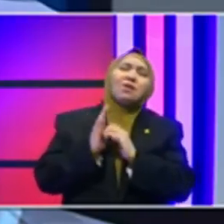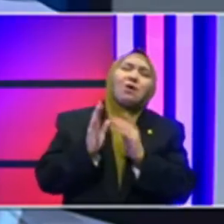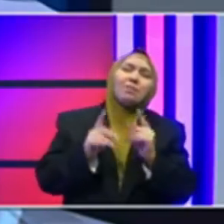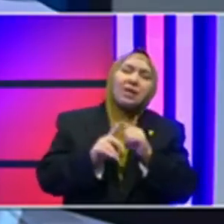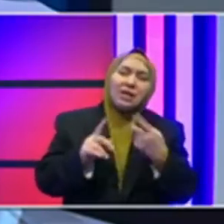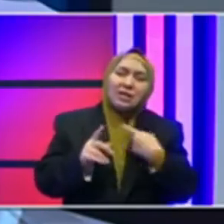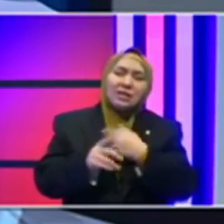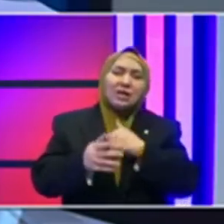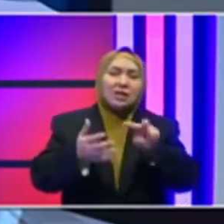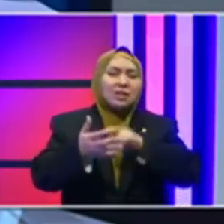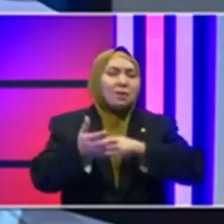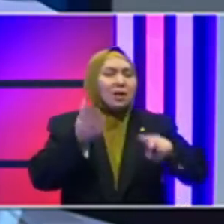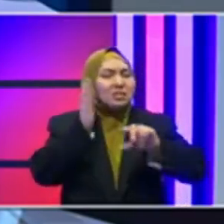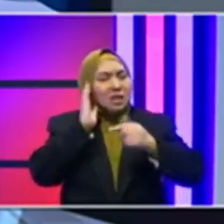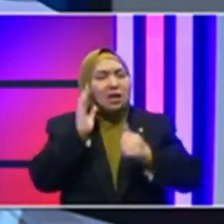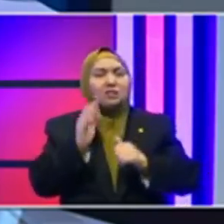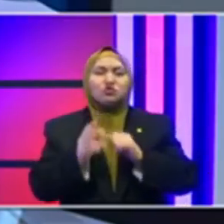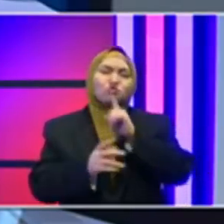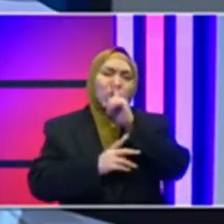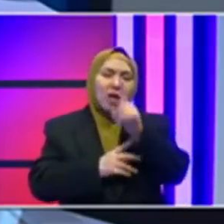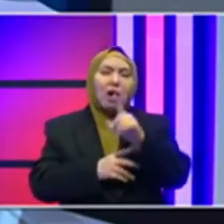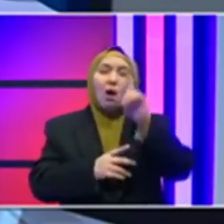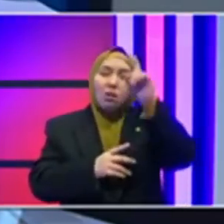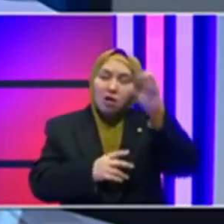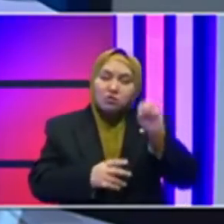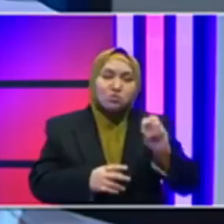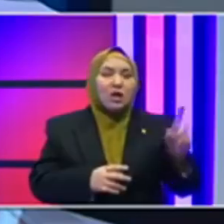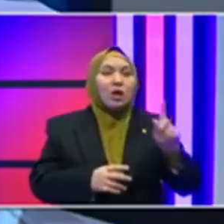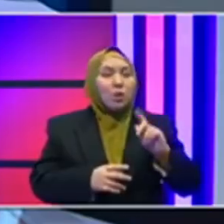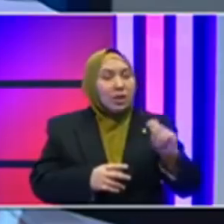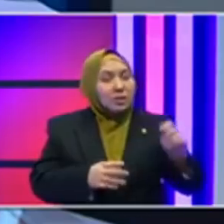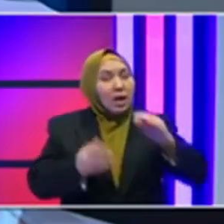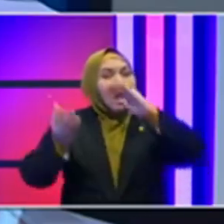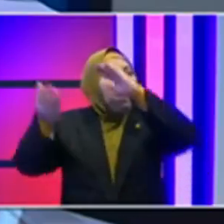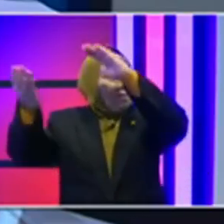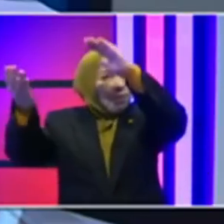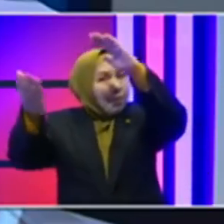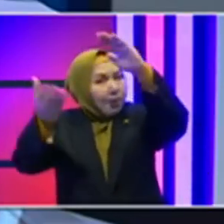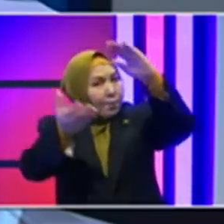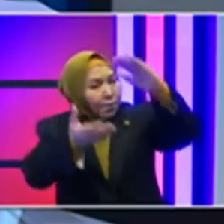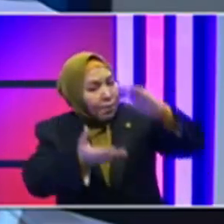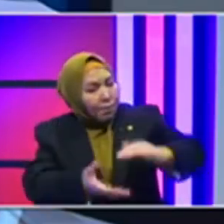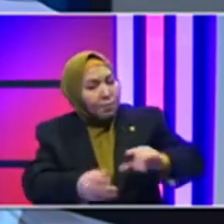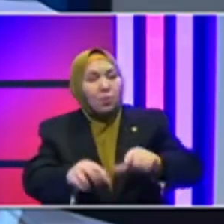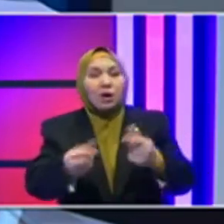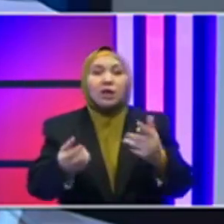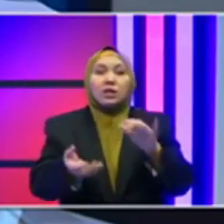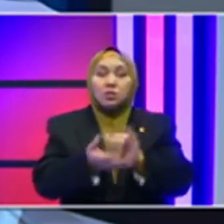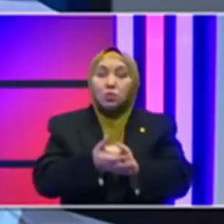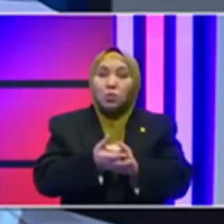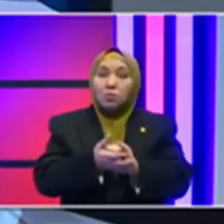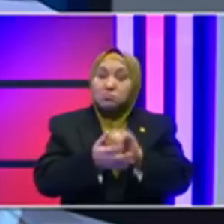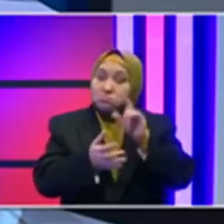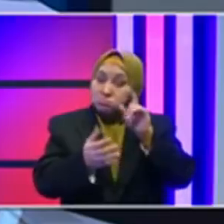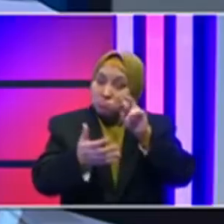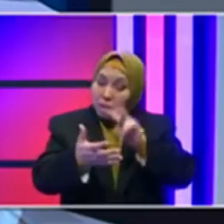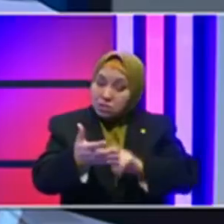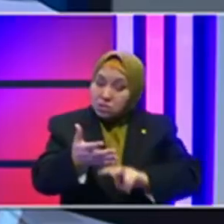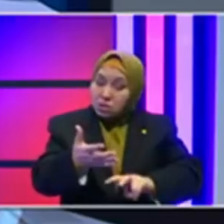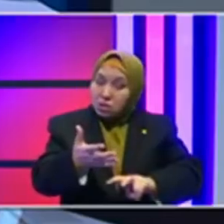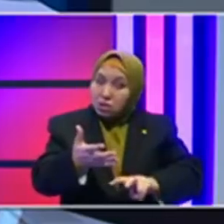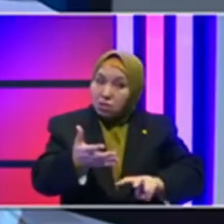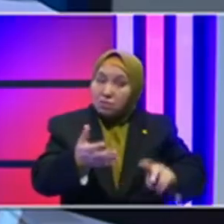bacaan ini sudah tentulah ya Allah Subhanahu Wa Ta'ala menurunkan Alquran itu packagenya bacaan